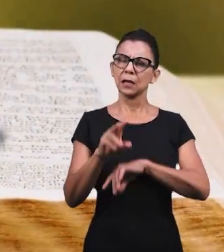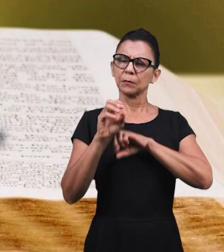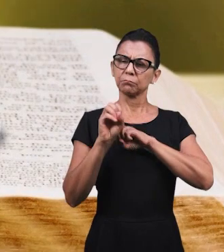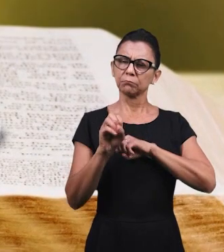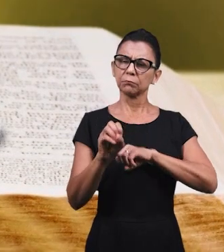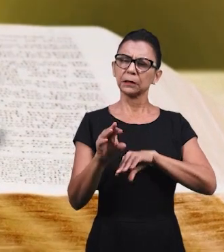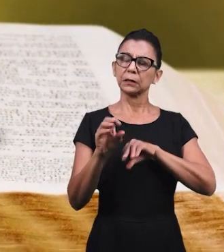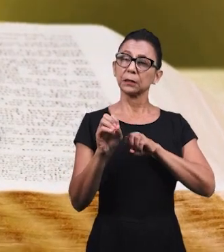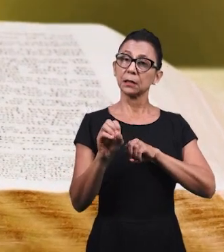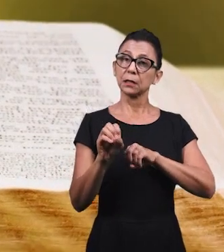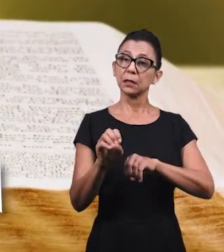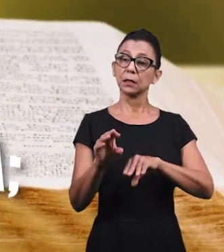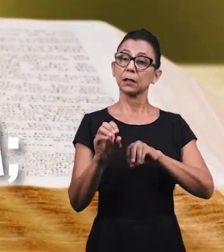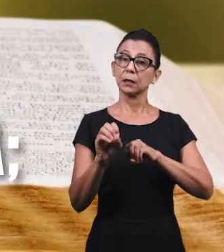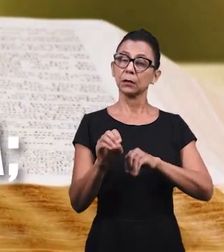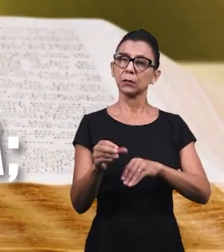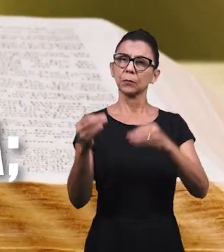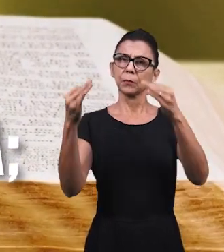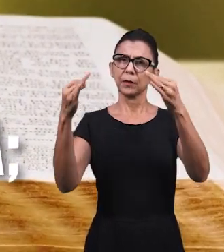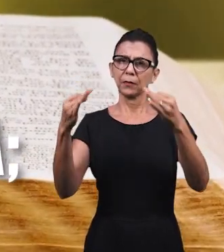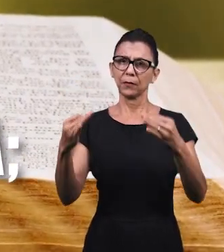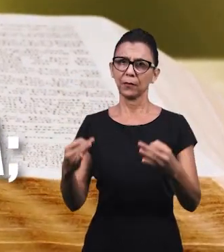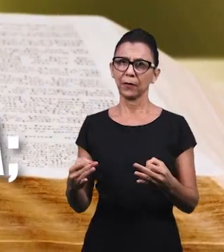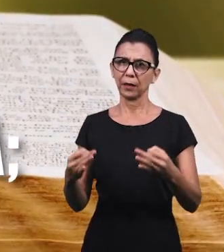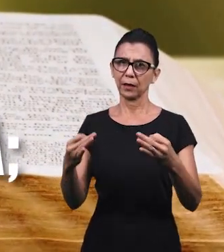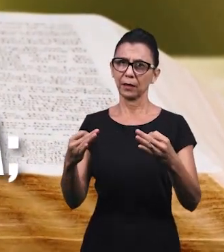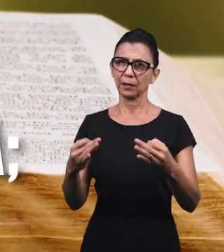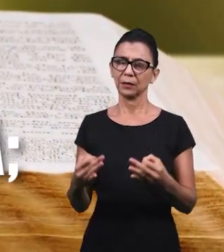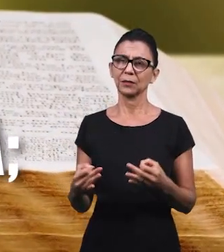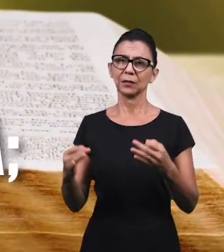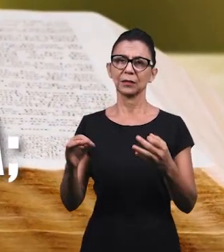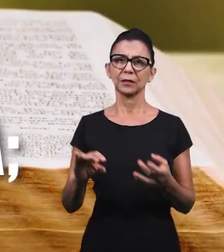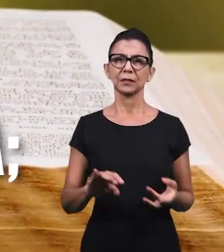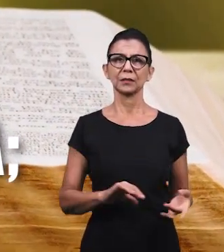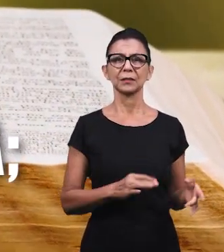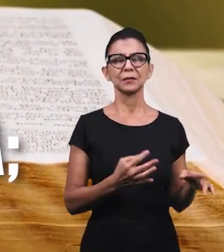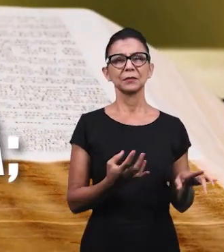дай нам Твое учение,